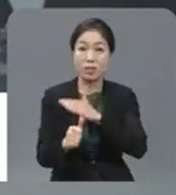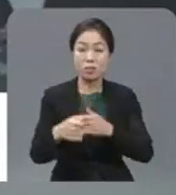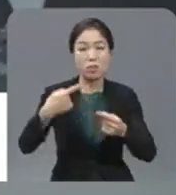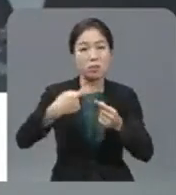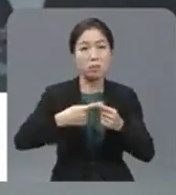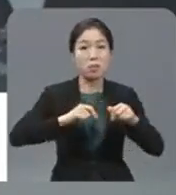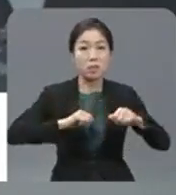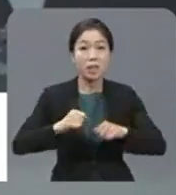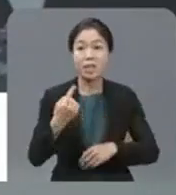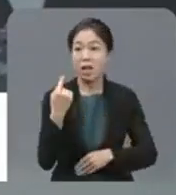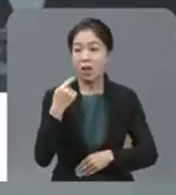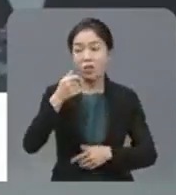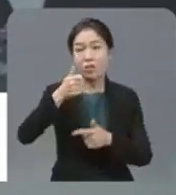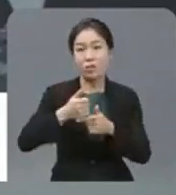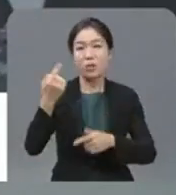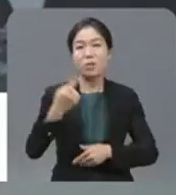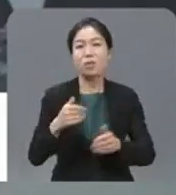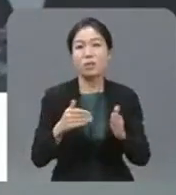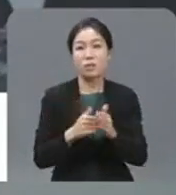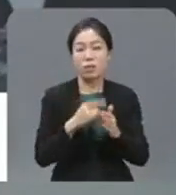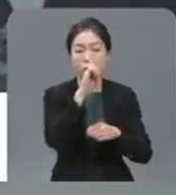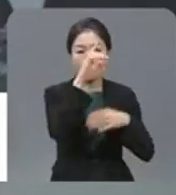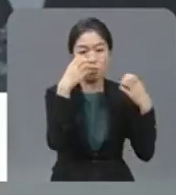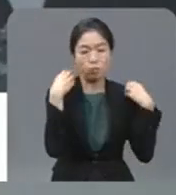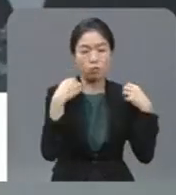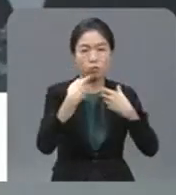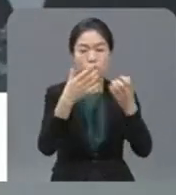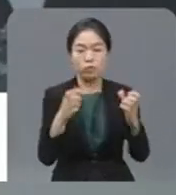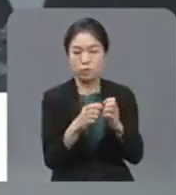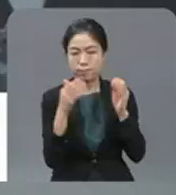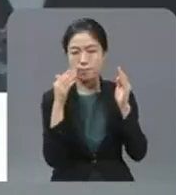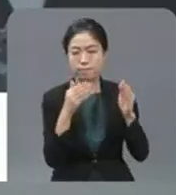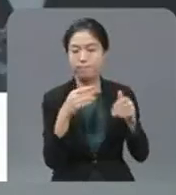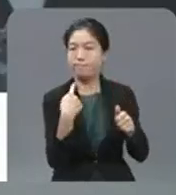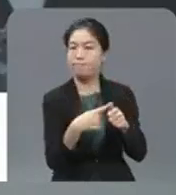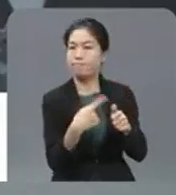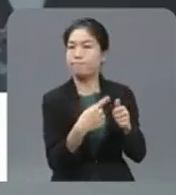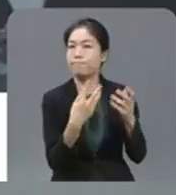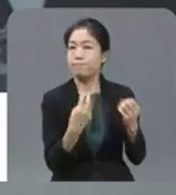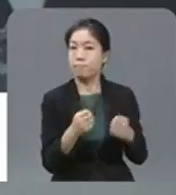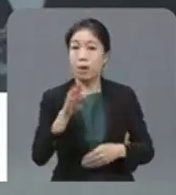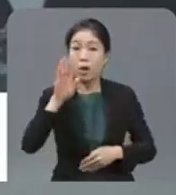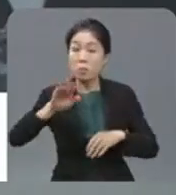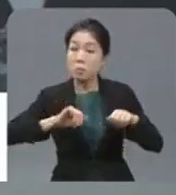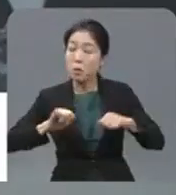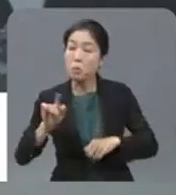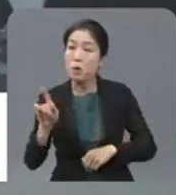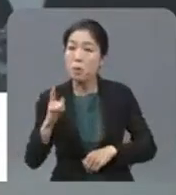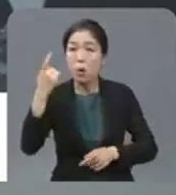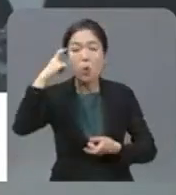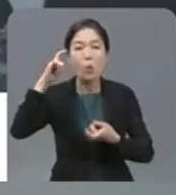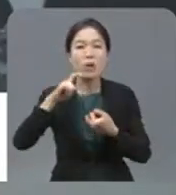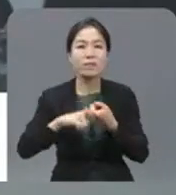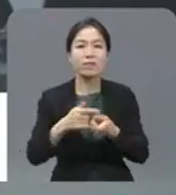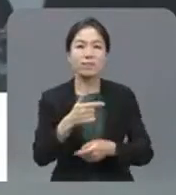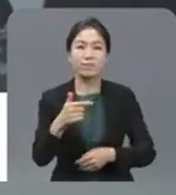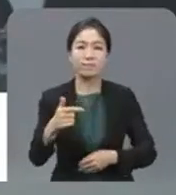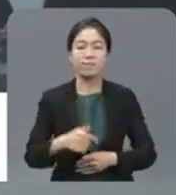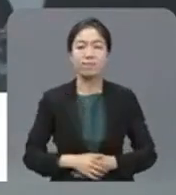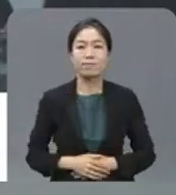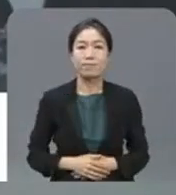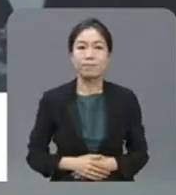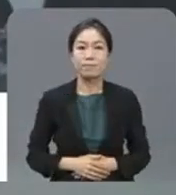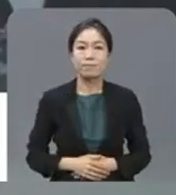호남을 찾았습니다 정부와 민주당을 향해 쓴소리를 아끼지 않았는데 앞으로의 행보에 관심이 쏠리고 있습니다 보도에 설경환